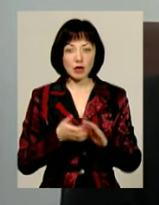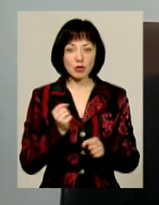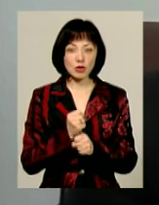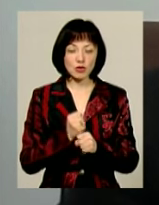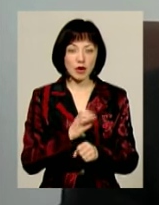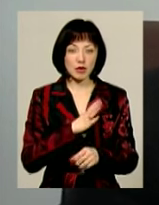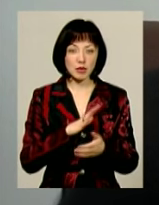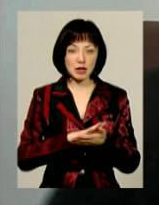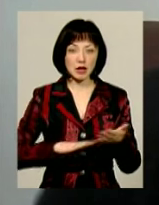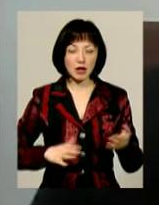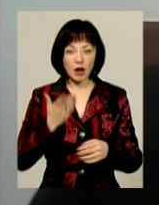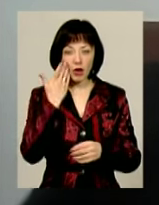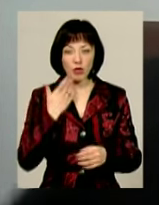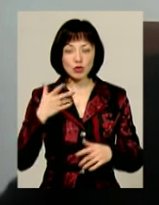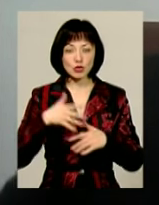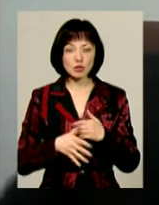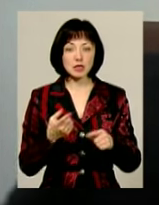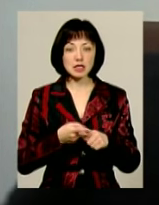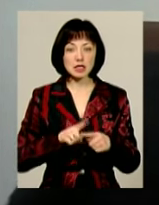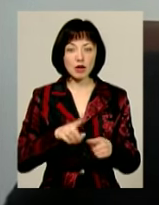далі. Але коли ми зрозуміли, що це була